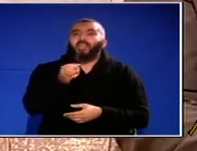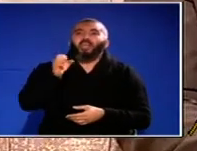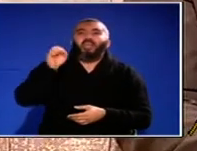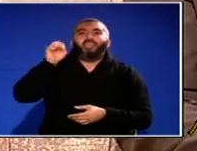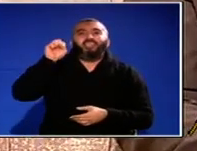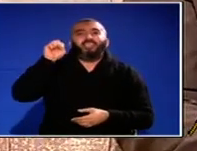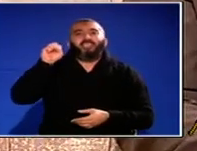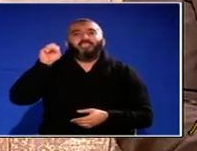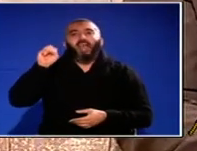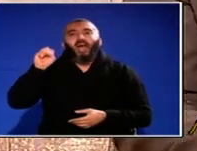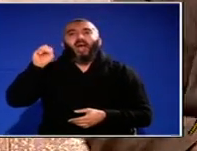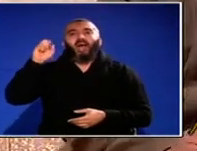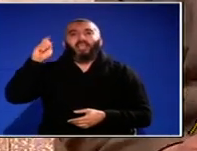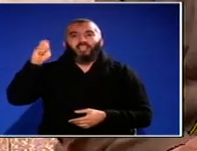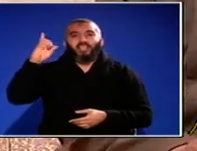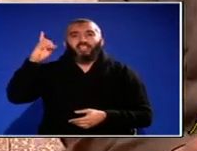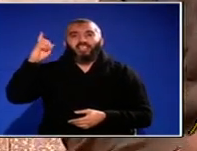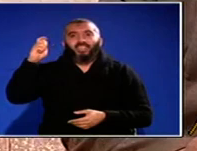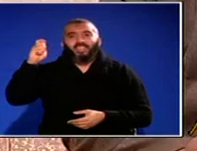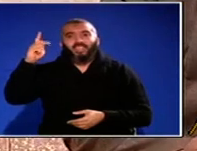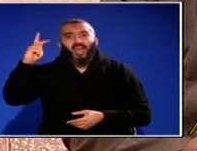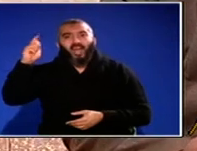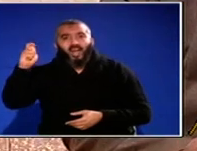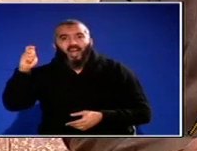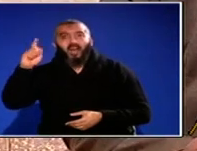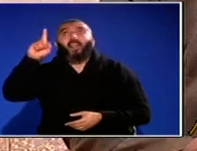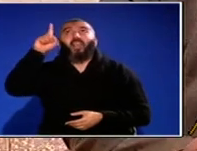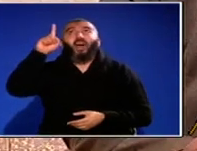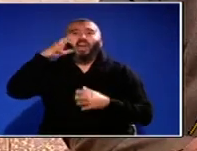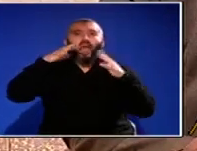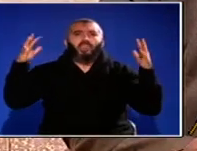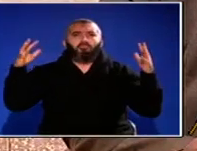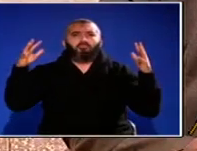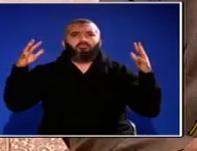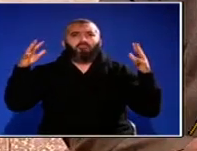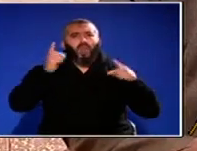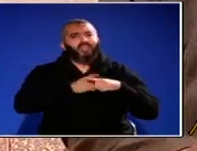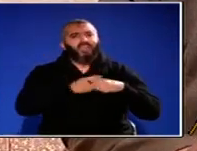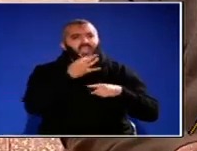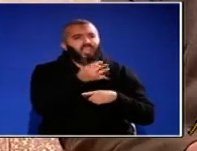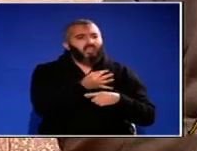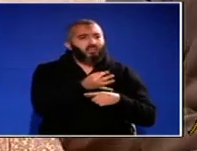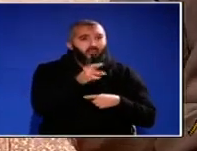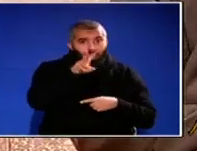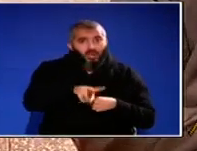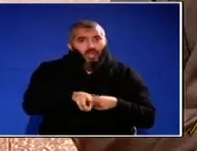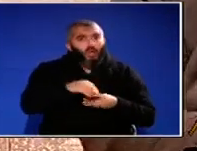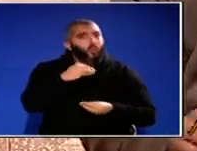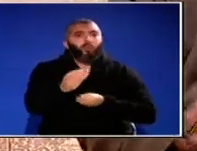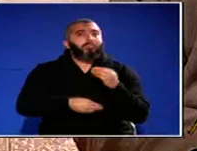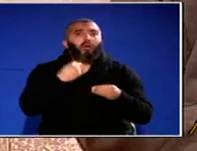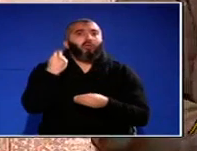العظيم ما نقولوهاش. واضح ان شاء الله، شيخنا يجاوبنا. شكرا اخي حمولديك ومعطيكم الصحه. مرحبا بك